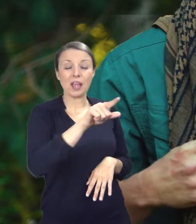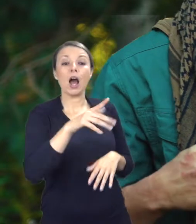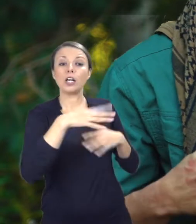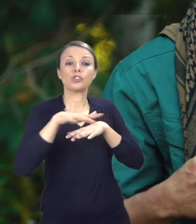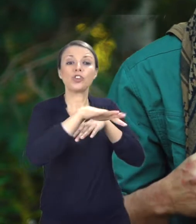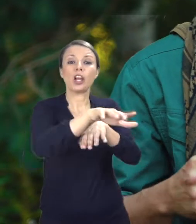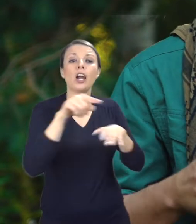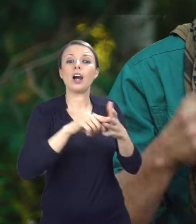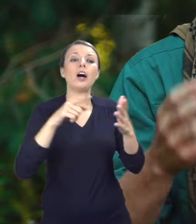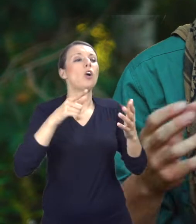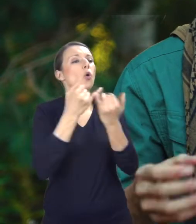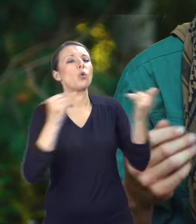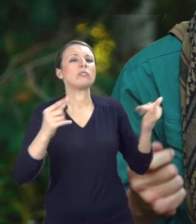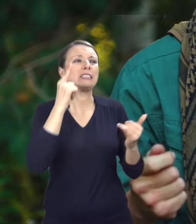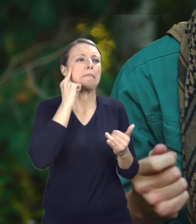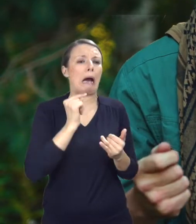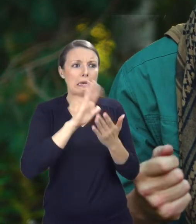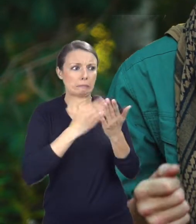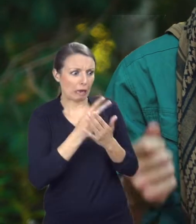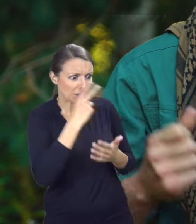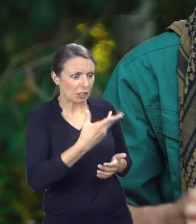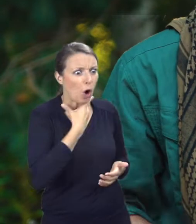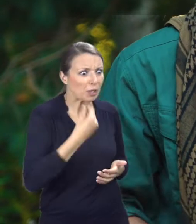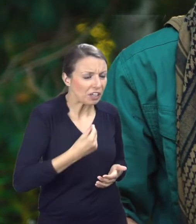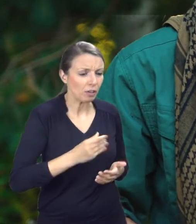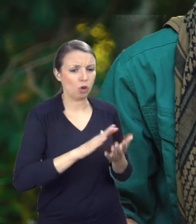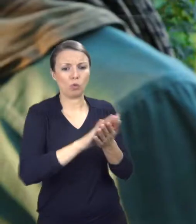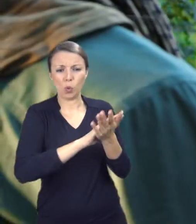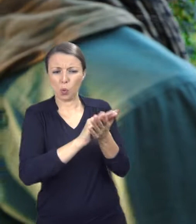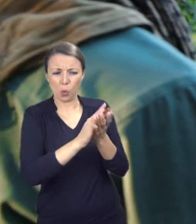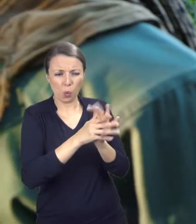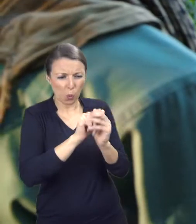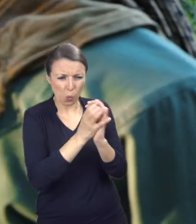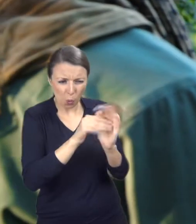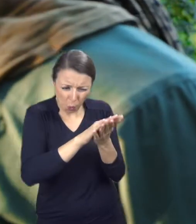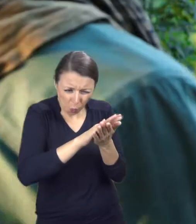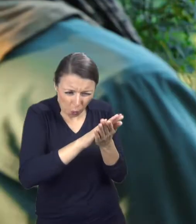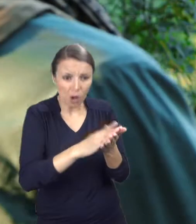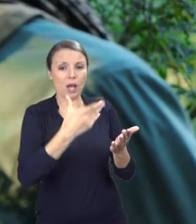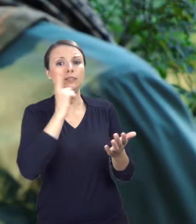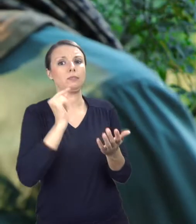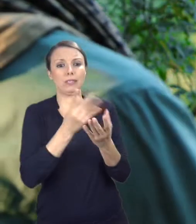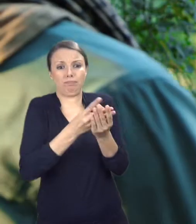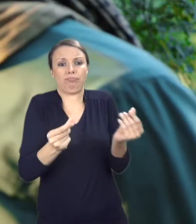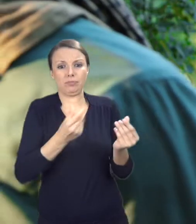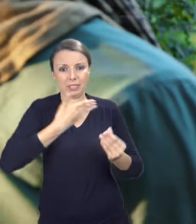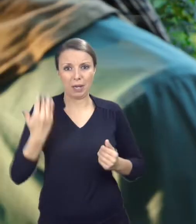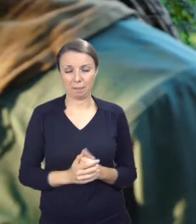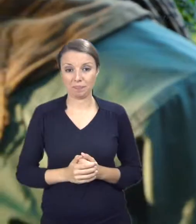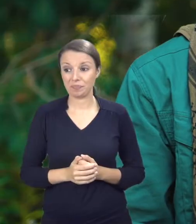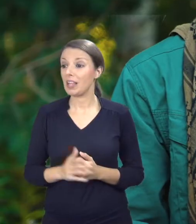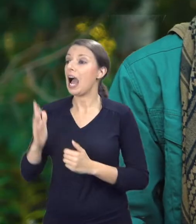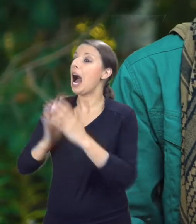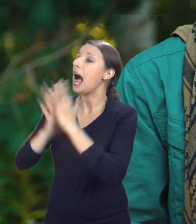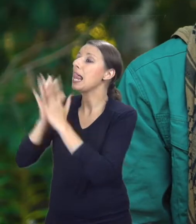w zasadzie wszystkie smaki, więc nawet coś, co wygląda bardzo obrzydliwie, w zasadzie nie ma smaku. Co się je w lesie? U nas w lesie